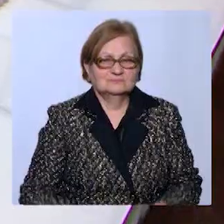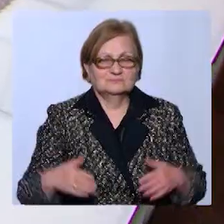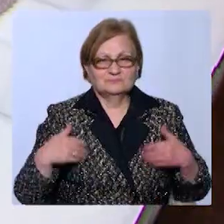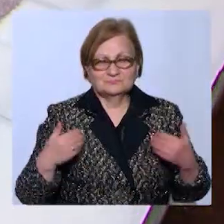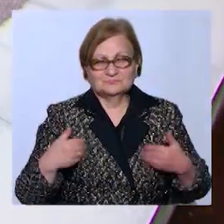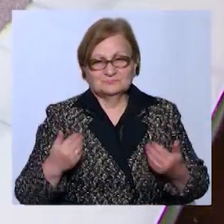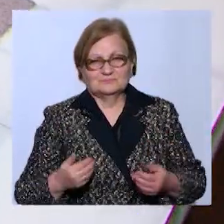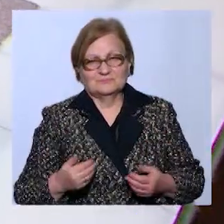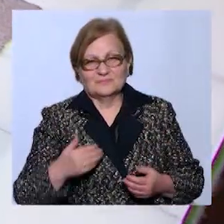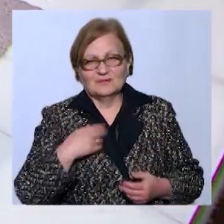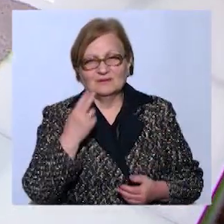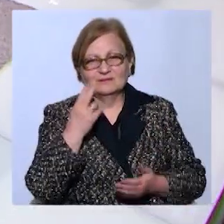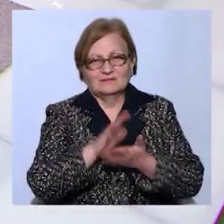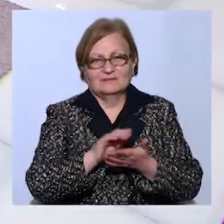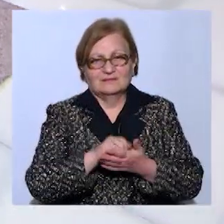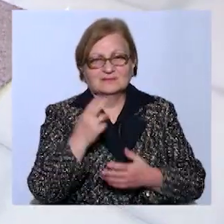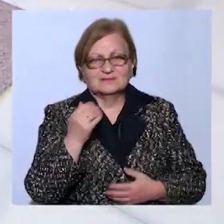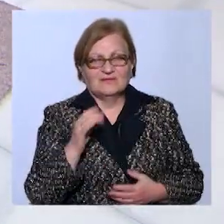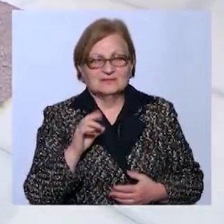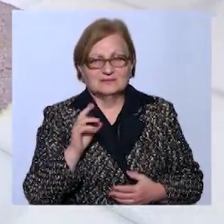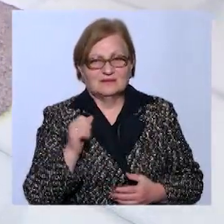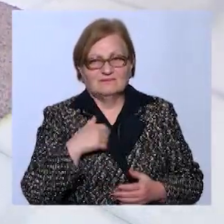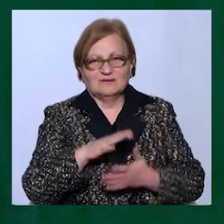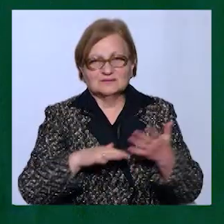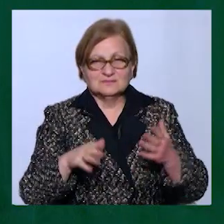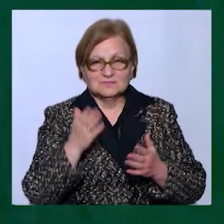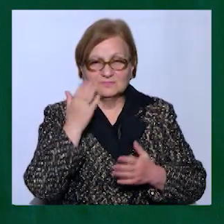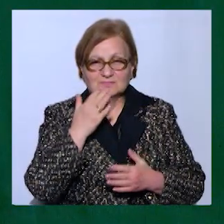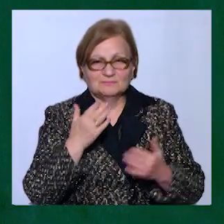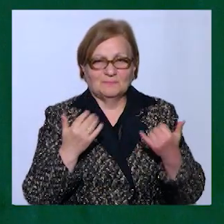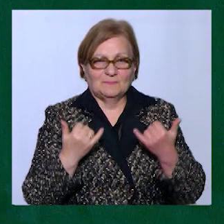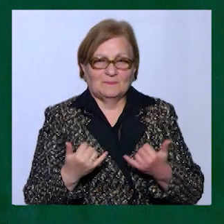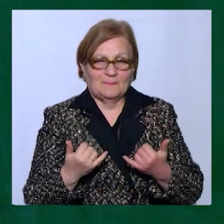მოგესალმებით. ცვანციკა მასწავლებელი აგრძელებს გაკვეთილებს. დღეს